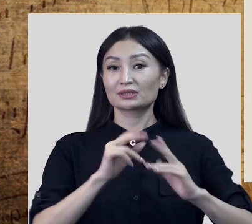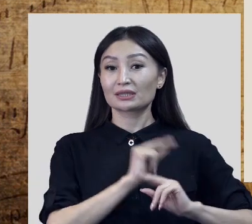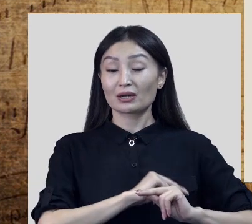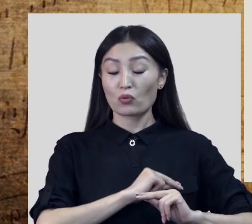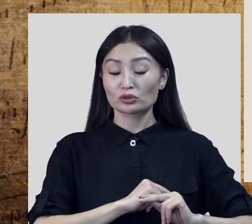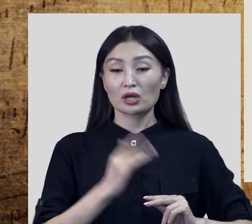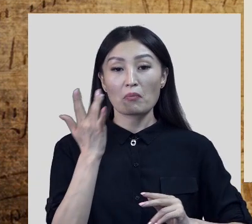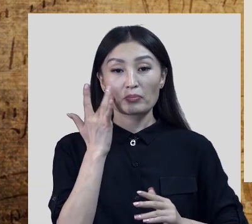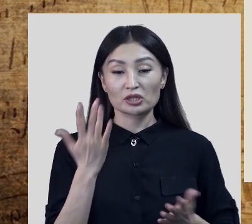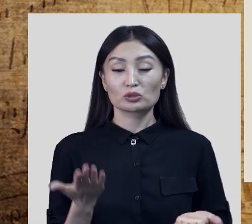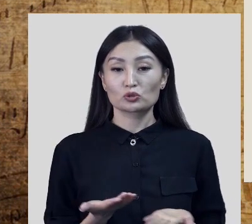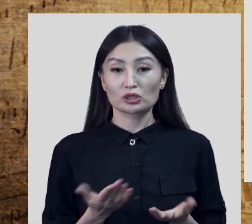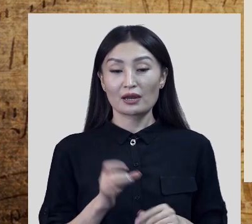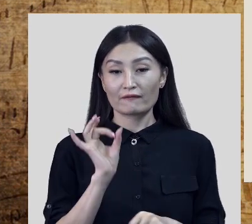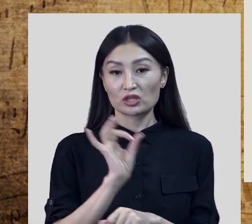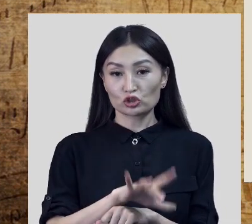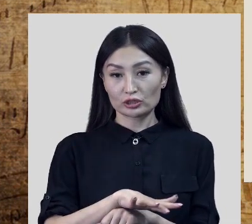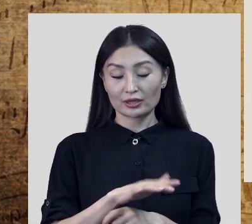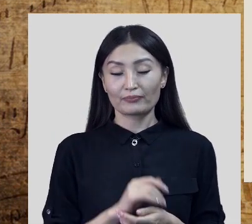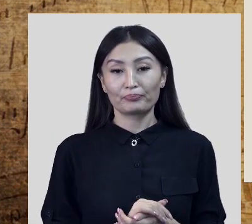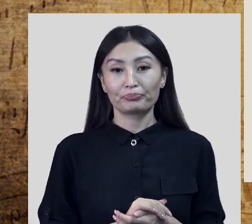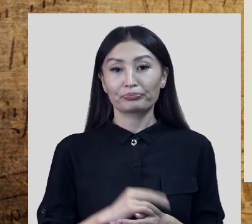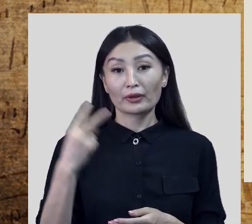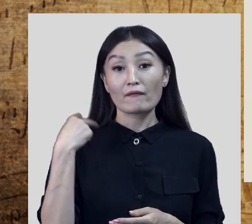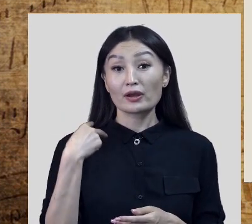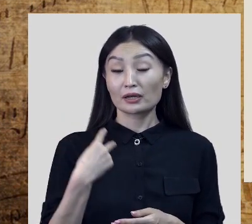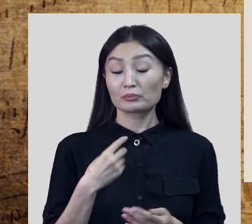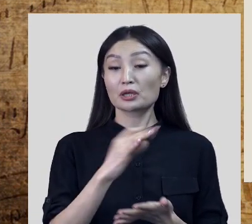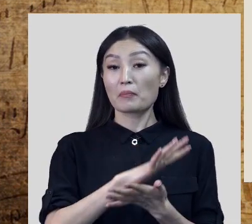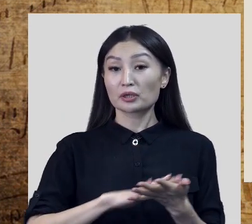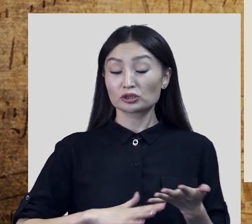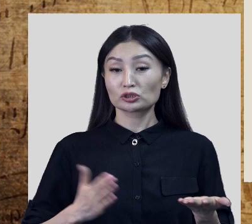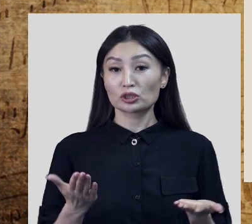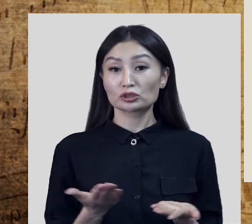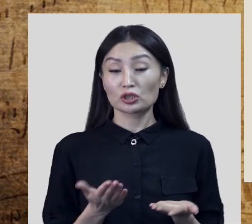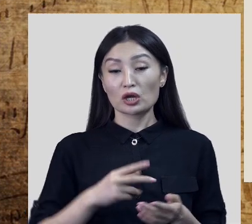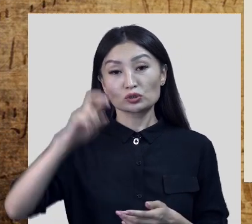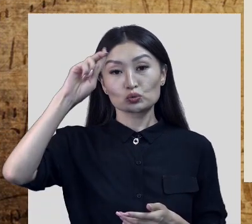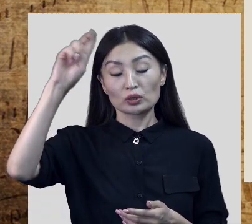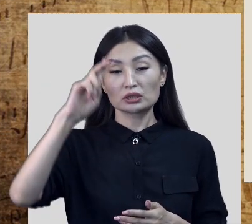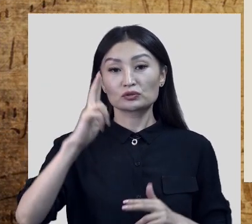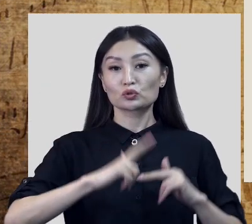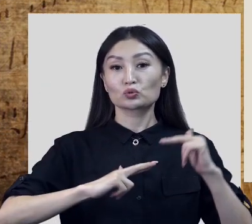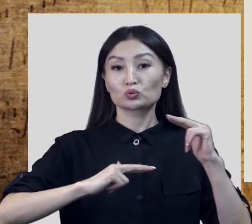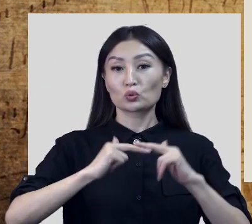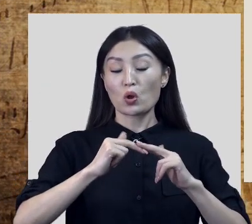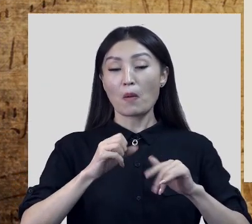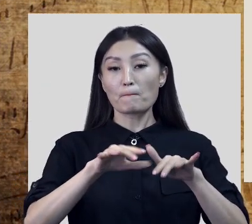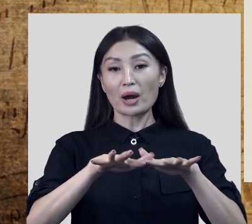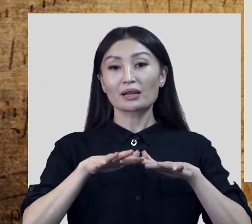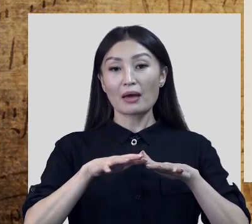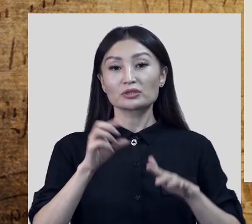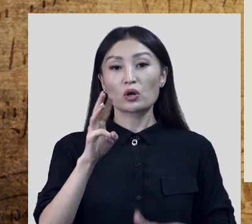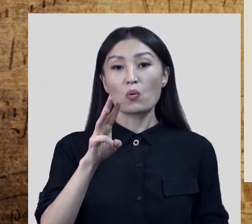жили в нищете великобритании продолжал существовать государственный строй парламентская